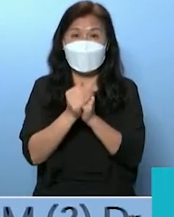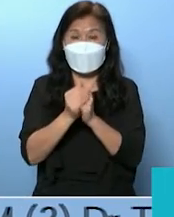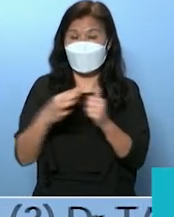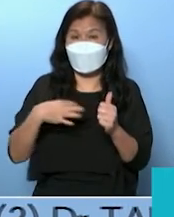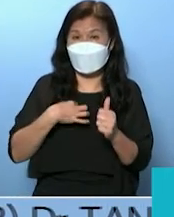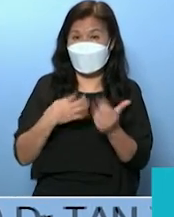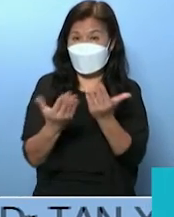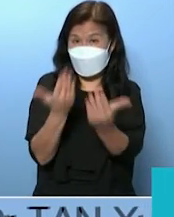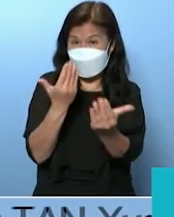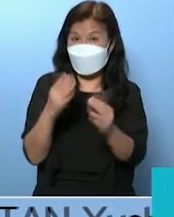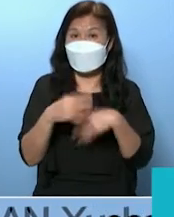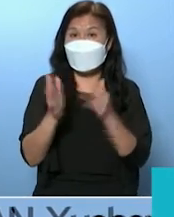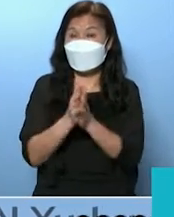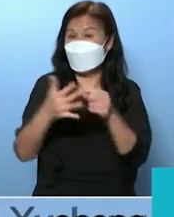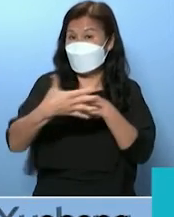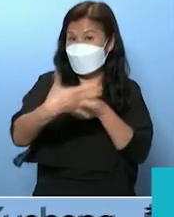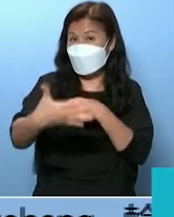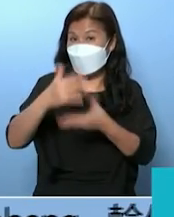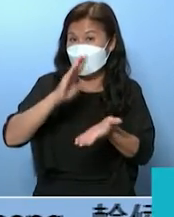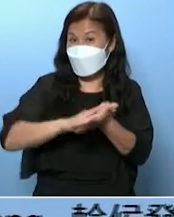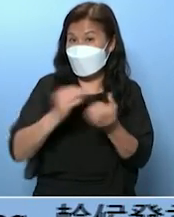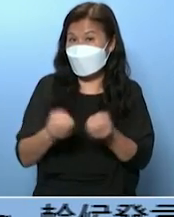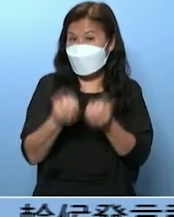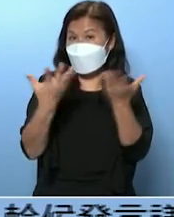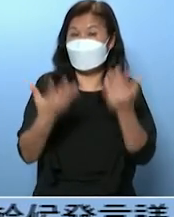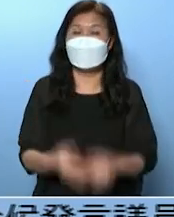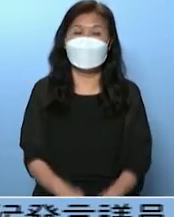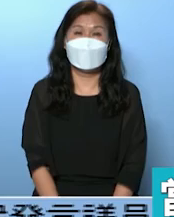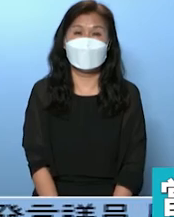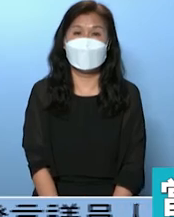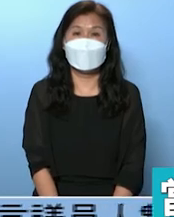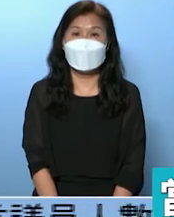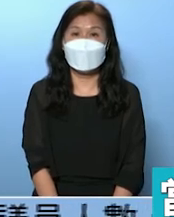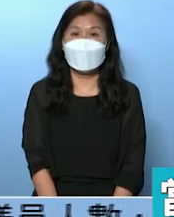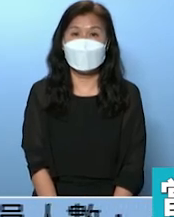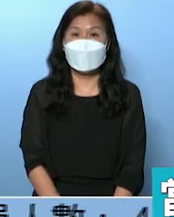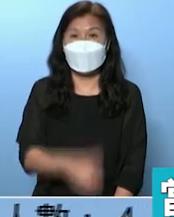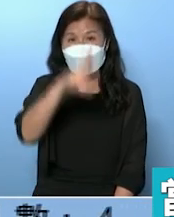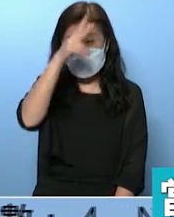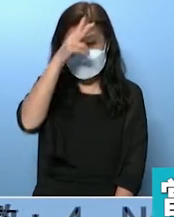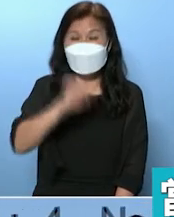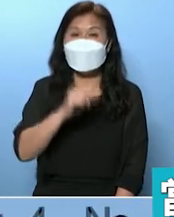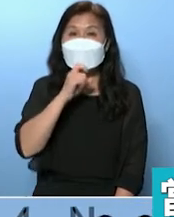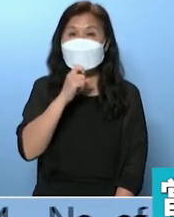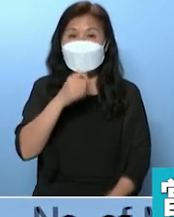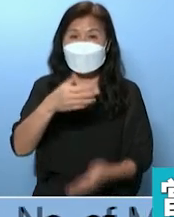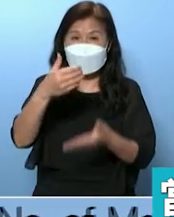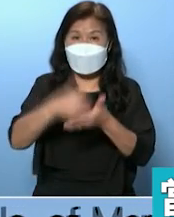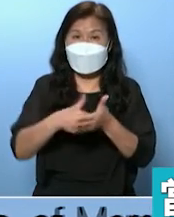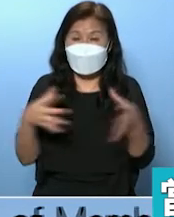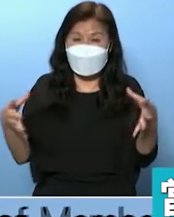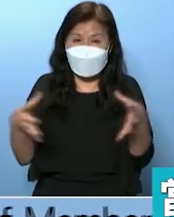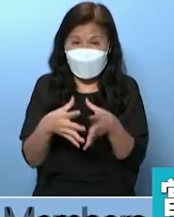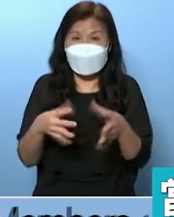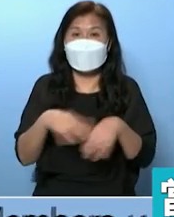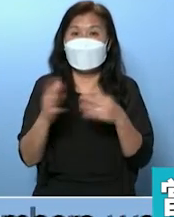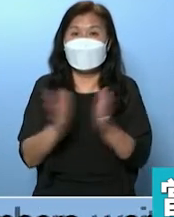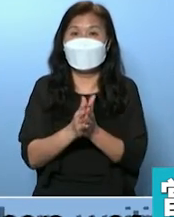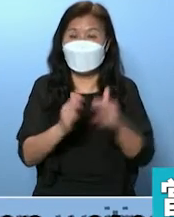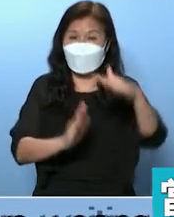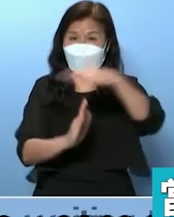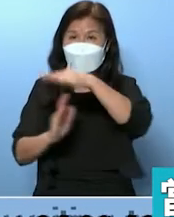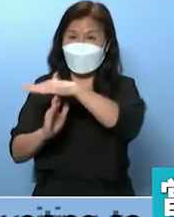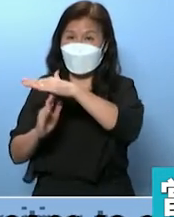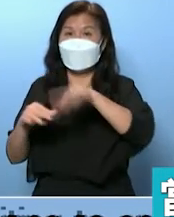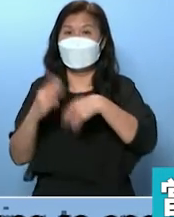後，本港第五波疫情大規模爆發，當局大幅收緊社交距離限制，各行各